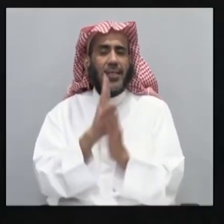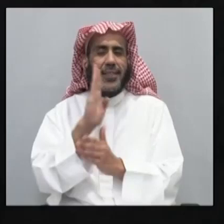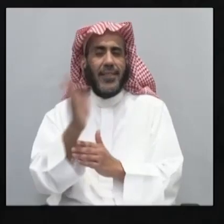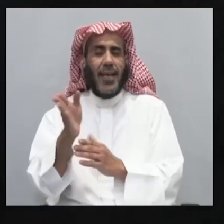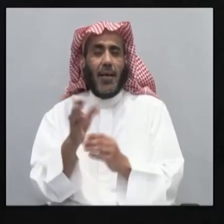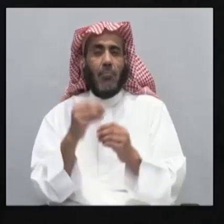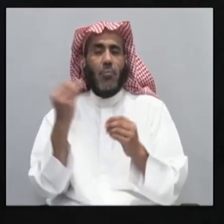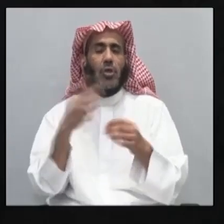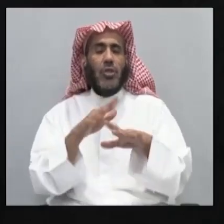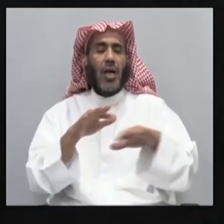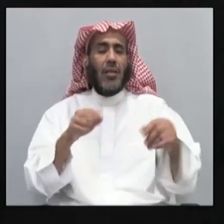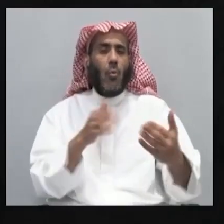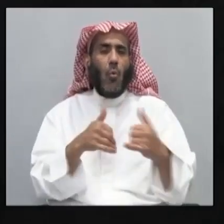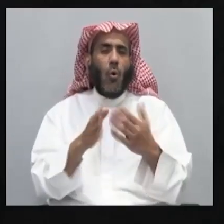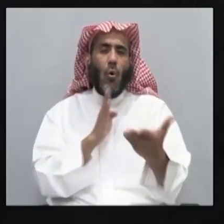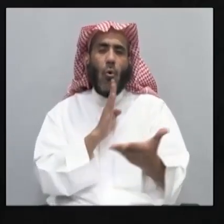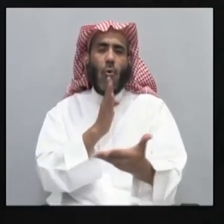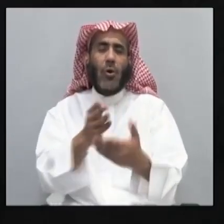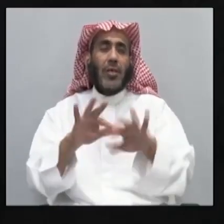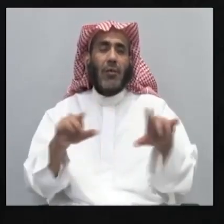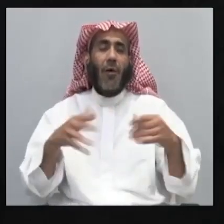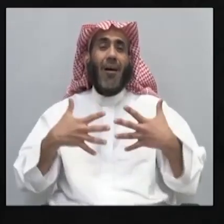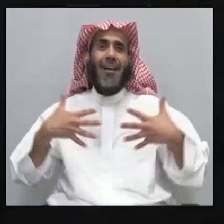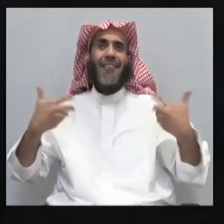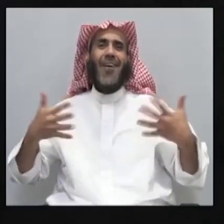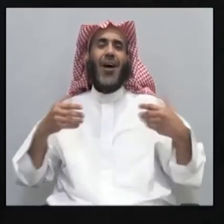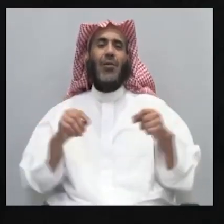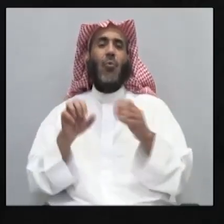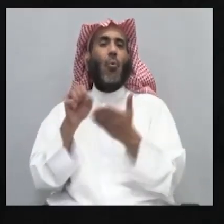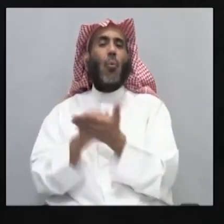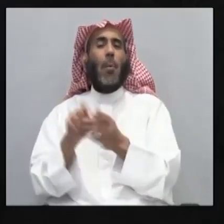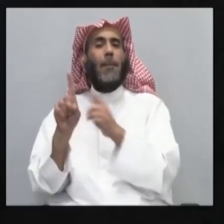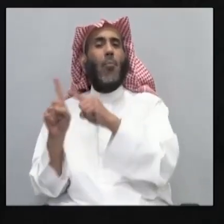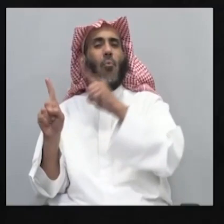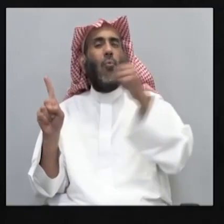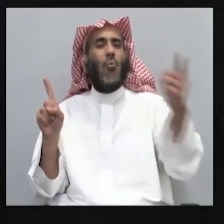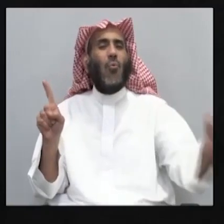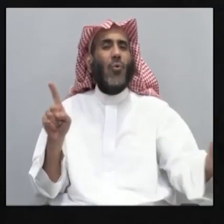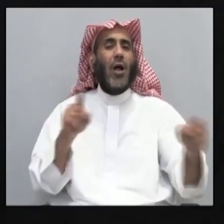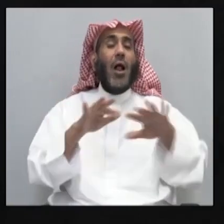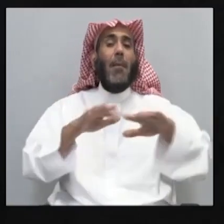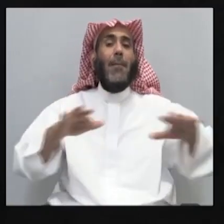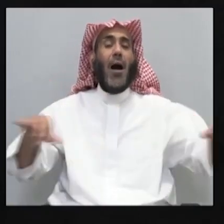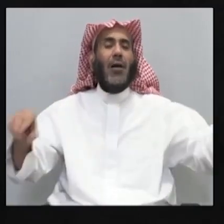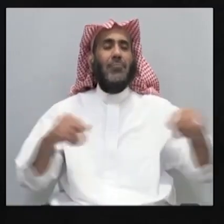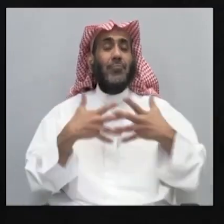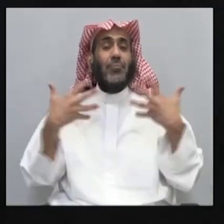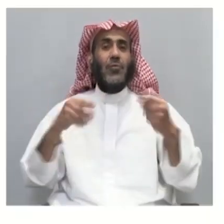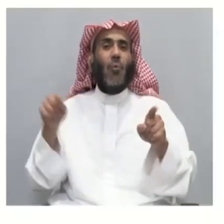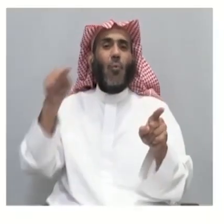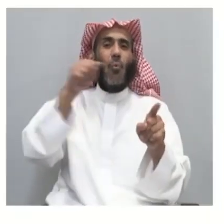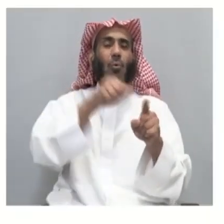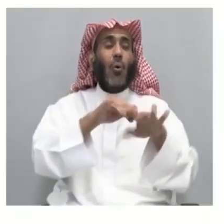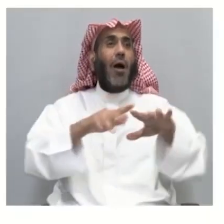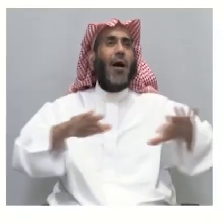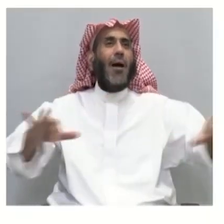وهم سائرون في الشاطئ كيف تعبر عن فرحتهم المسافه من بيتهم مثلا الى الشاطئ الى اخر ما يمكن ذكره وصف فرحه الوصول الى